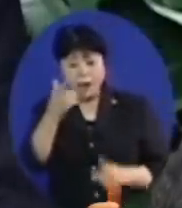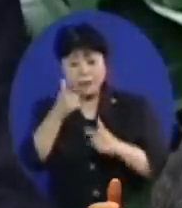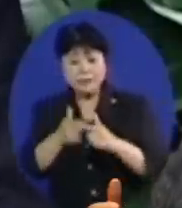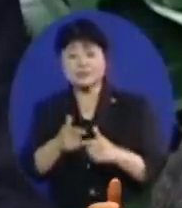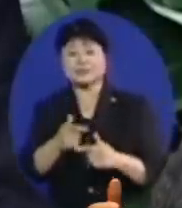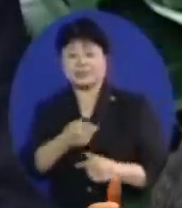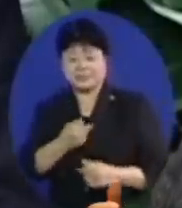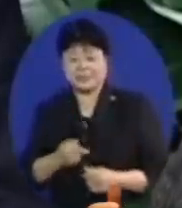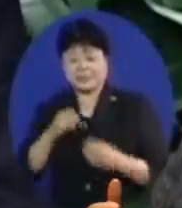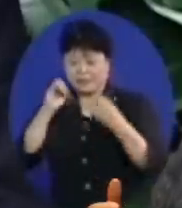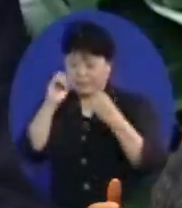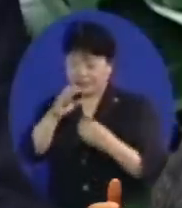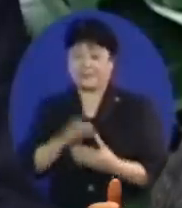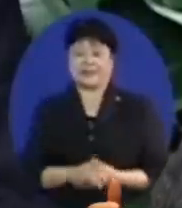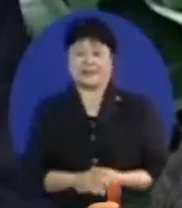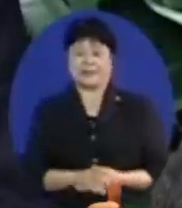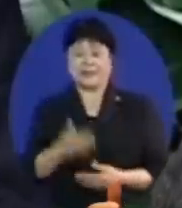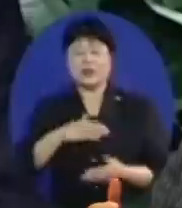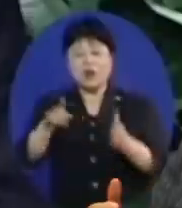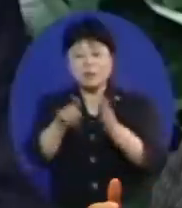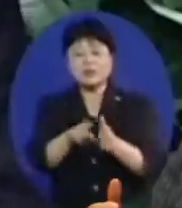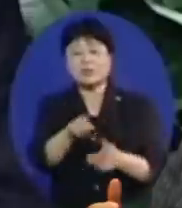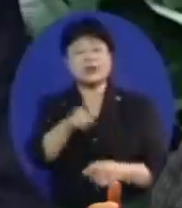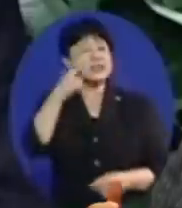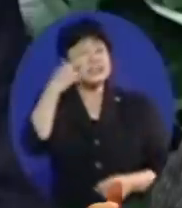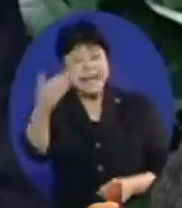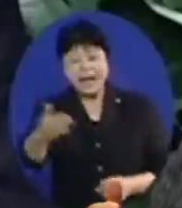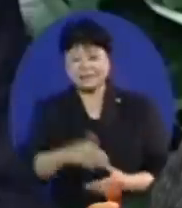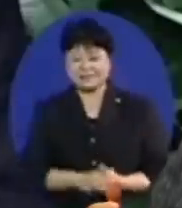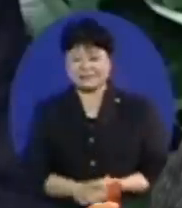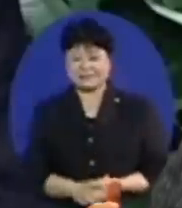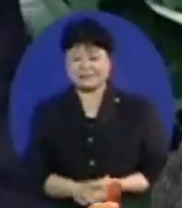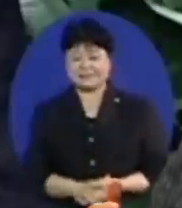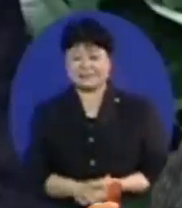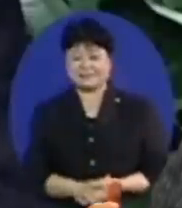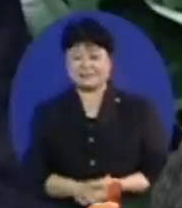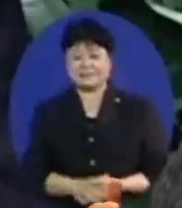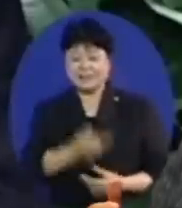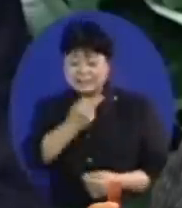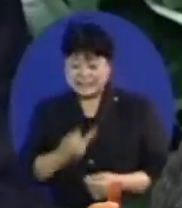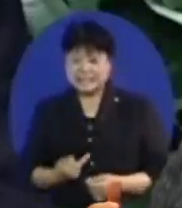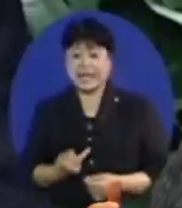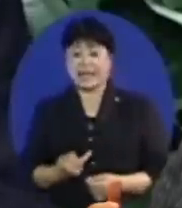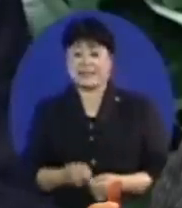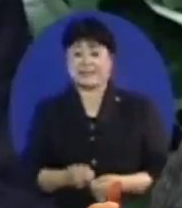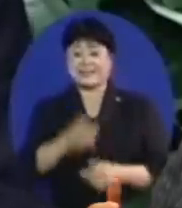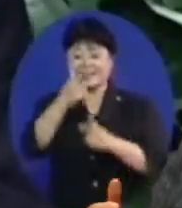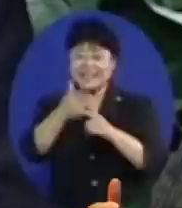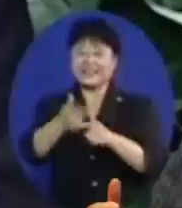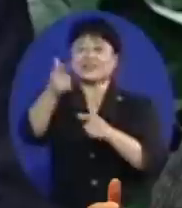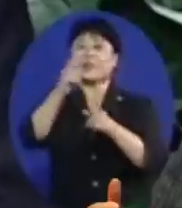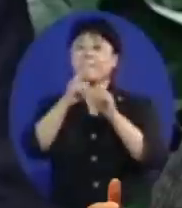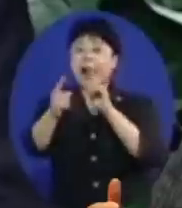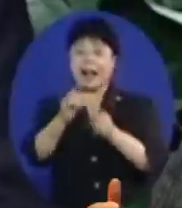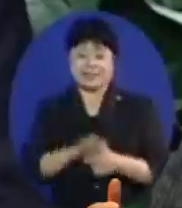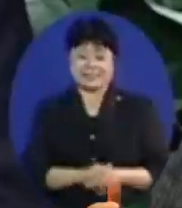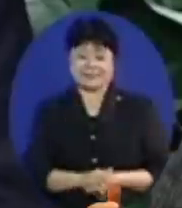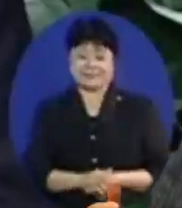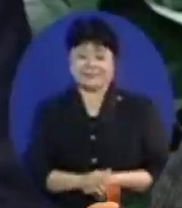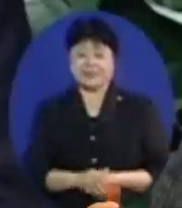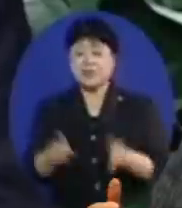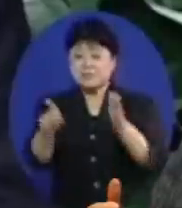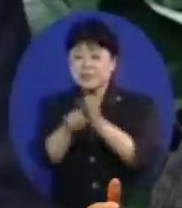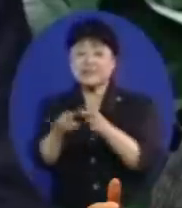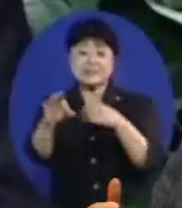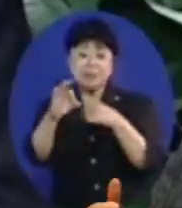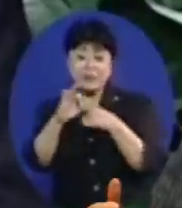보시고 말씀하셨습니다. 내 믿음을 어디다 두었느냐. 제자들이 예수님의 말씀을